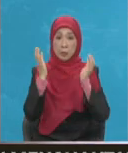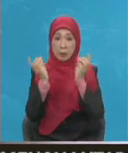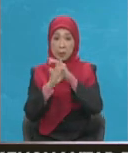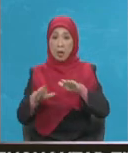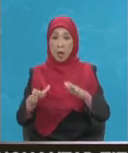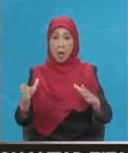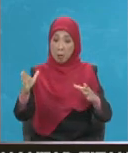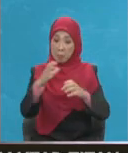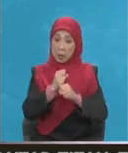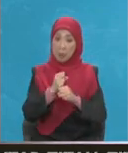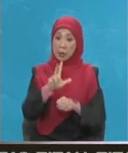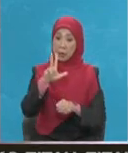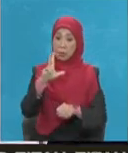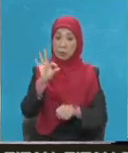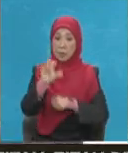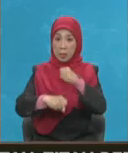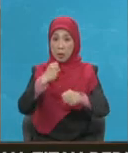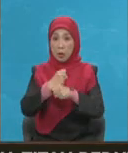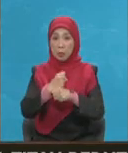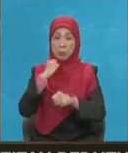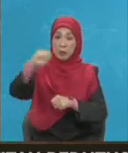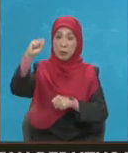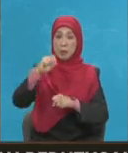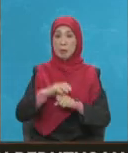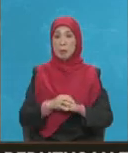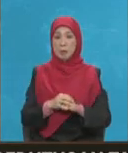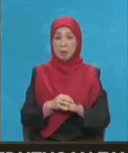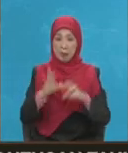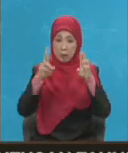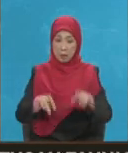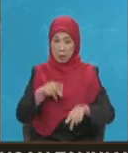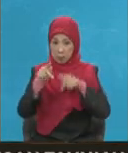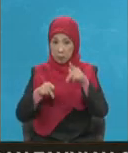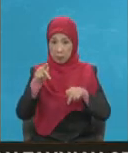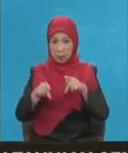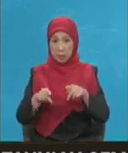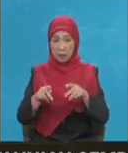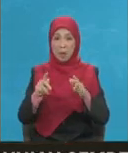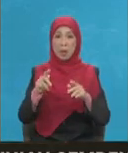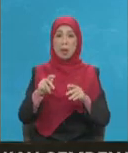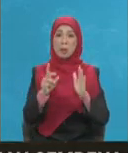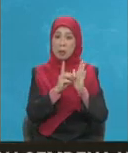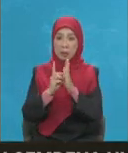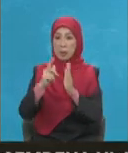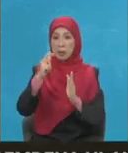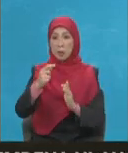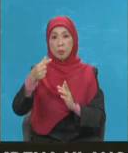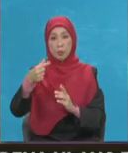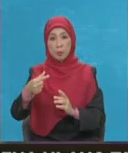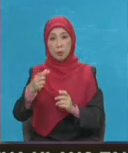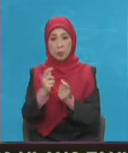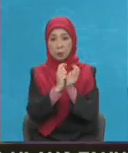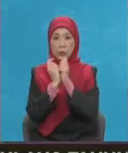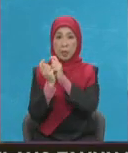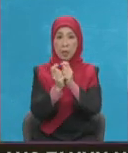mengecap 39 tahun hari kemerdekaan. Rakyat dan penduduk daerah Temburong juga tidak ketinggalan dalam